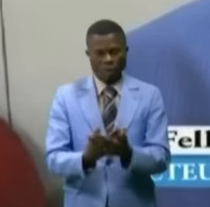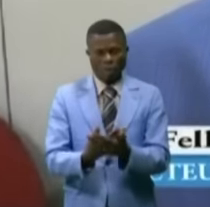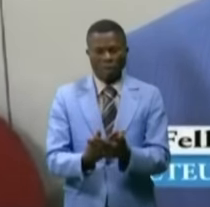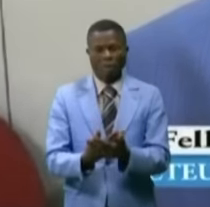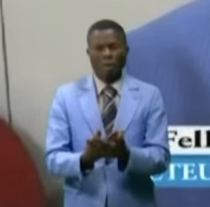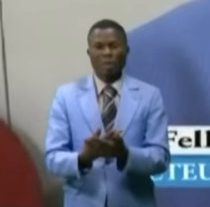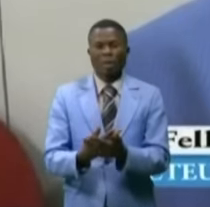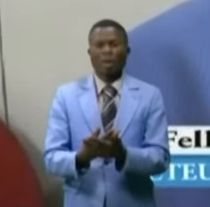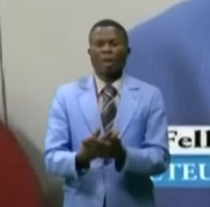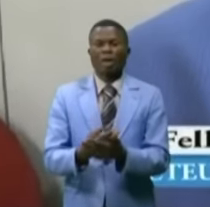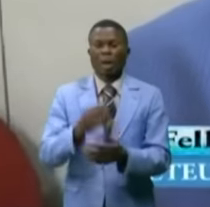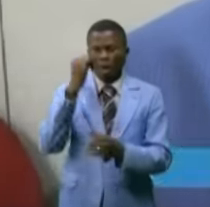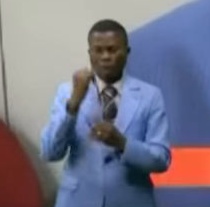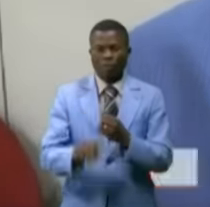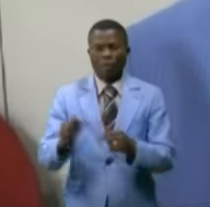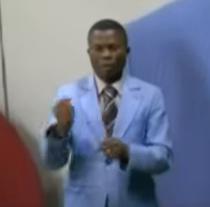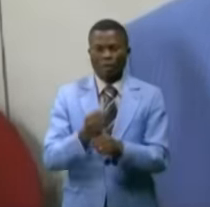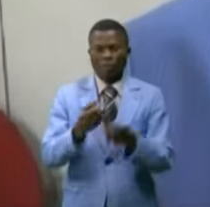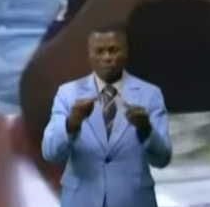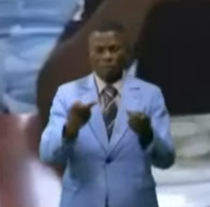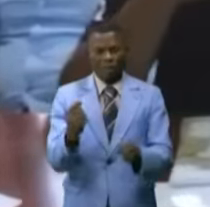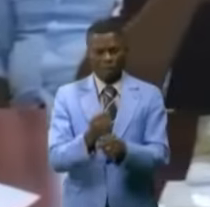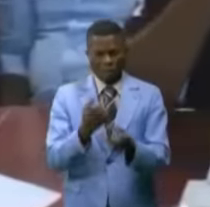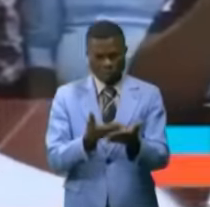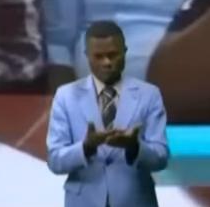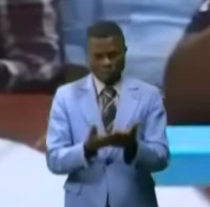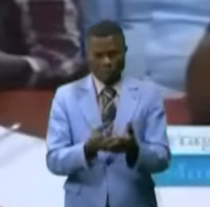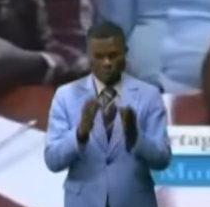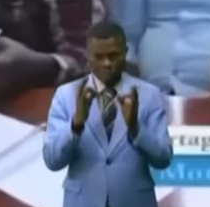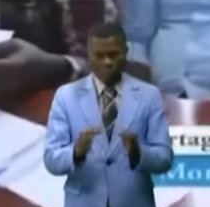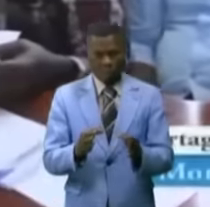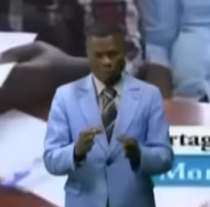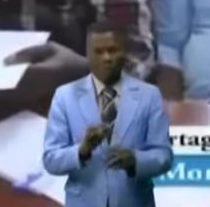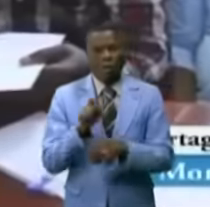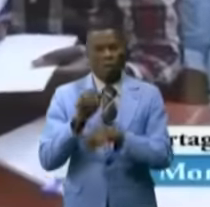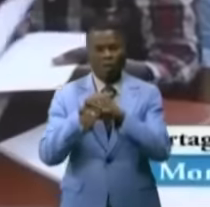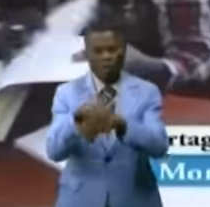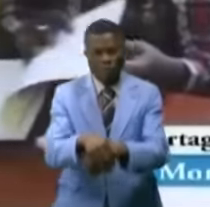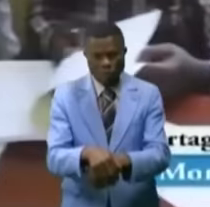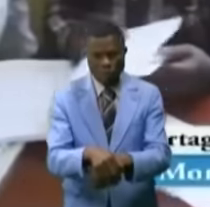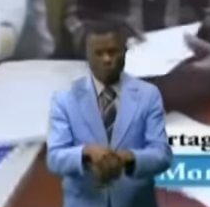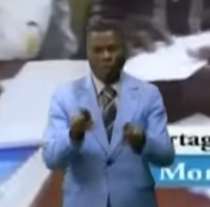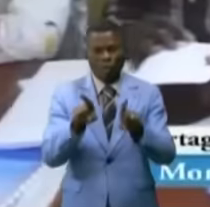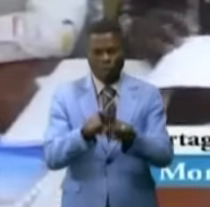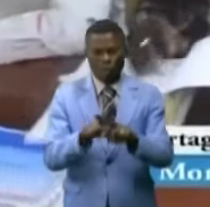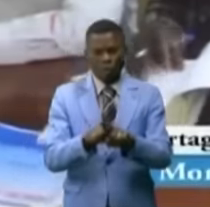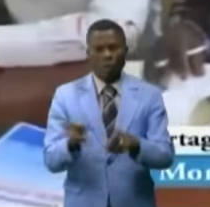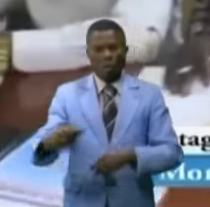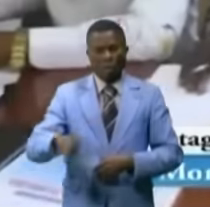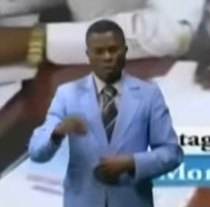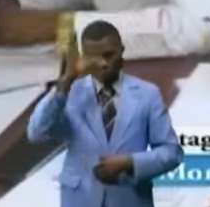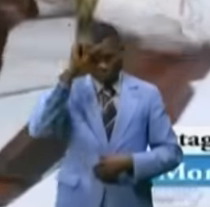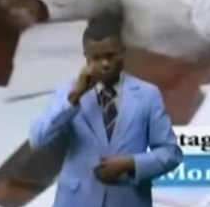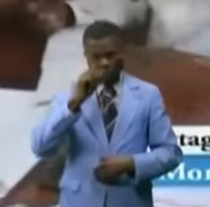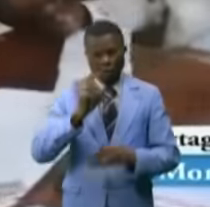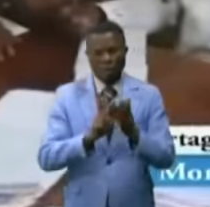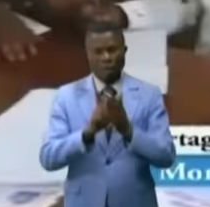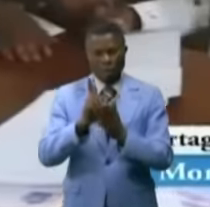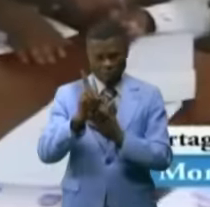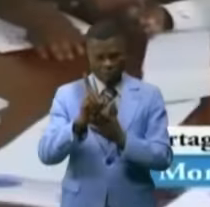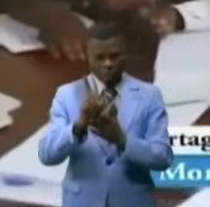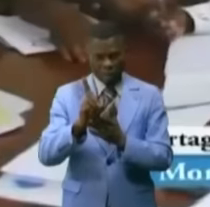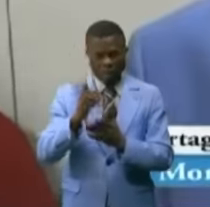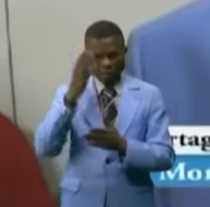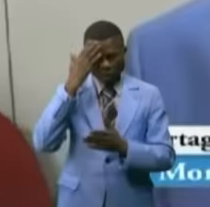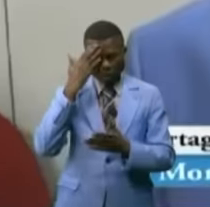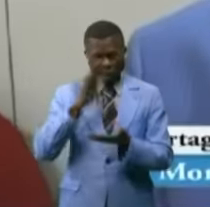l'exercice de vos fonctions. Ce faisant, vous contribuerez ainsi à faire de cette province que nous aimons tous et